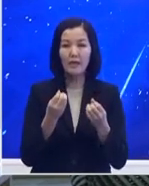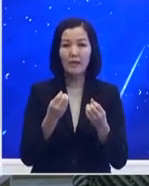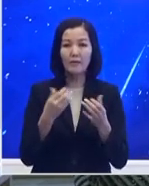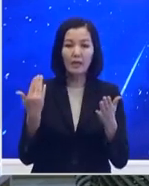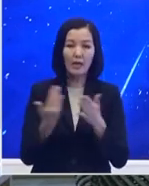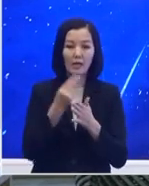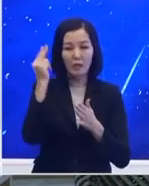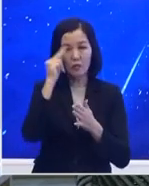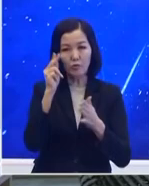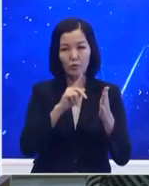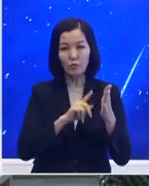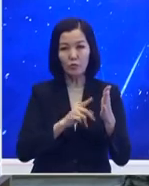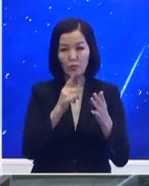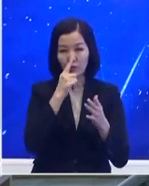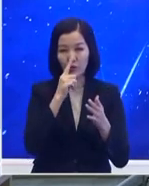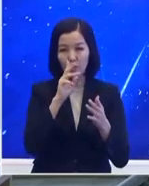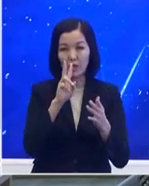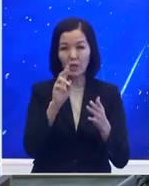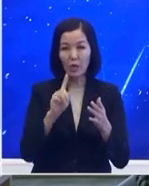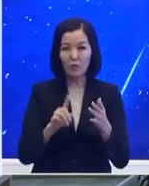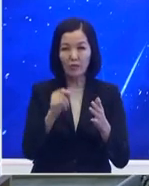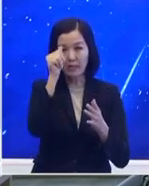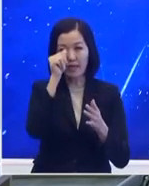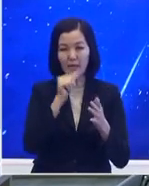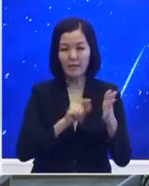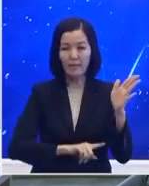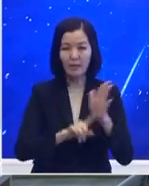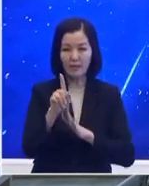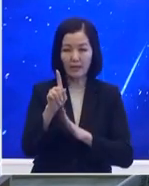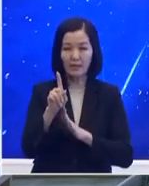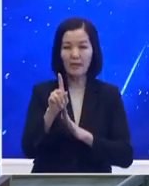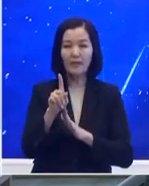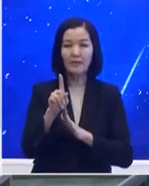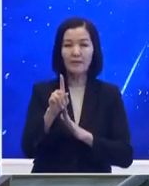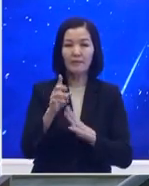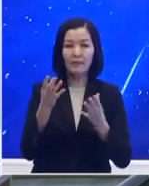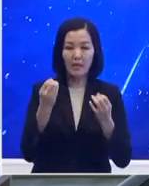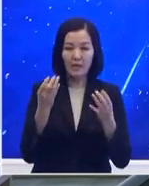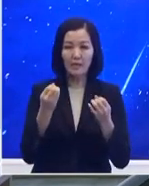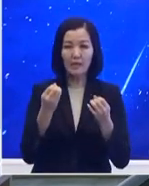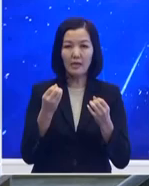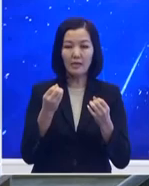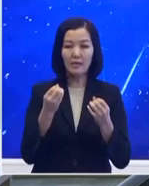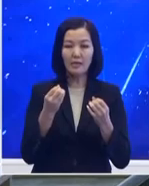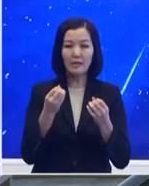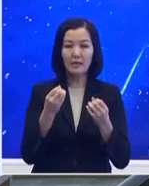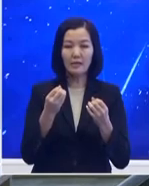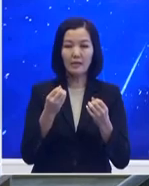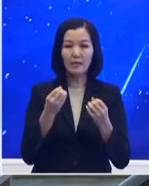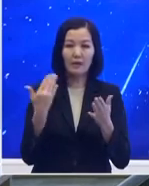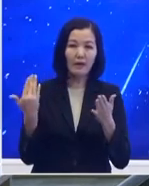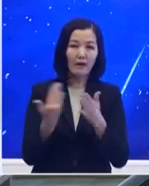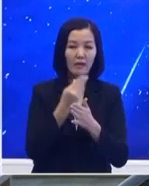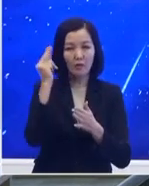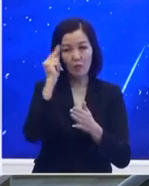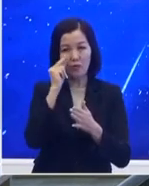дайырлау курстарда басталады міне осы наурыз айында. Сонда тағы да осы қайта дайырлау